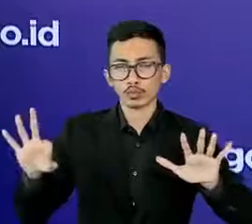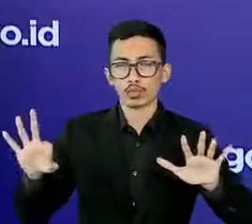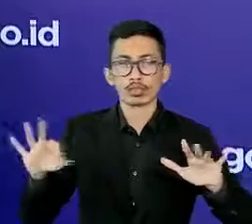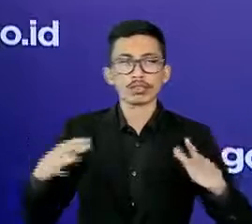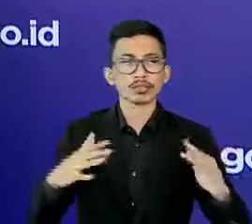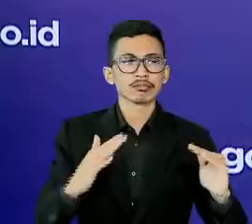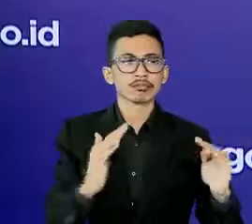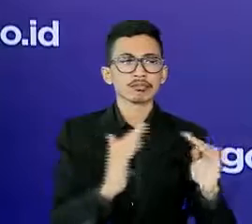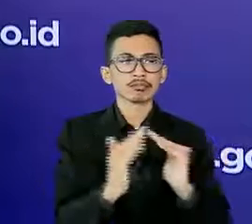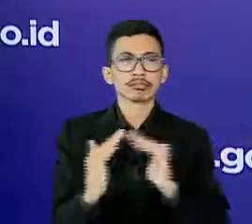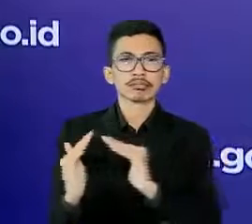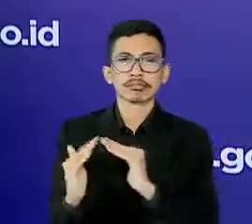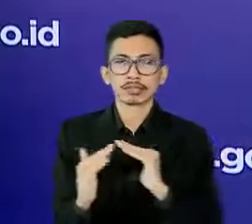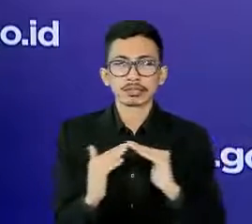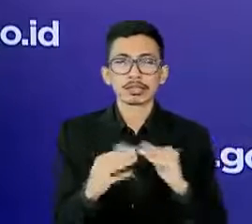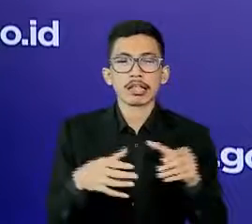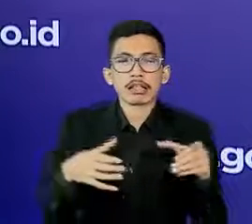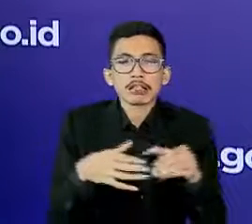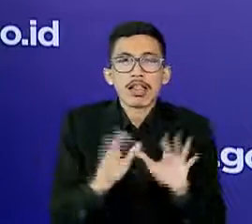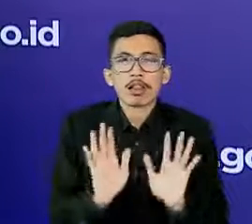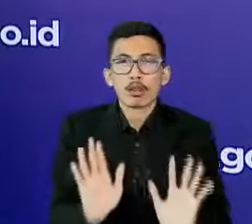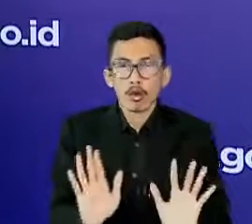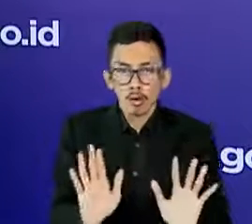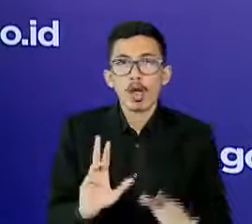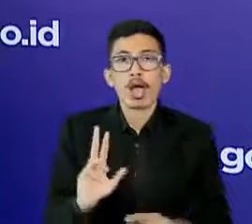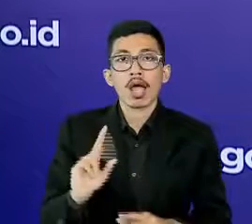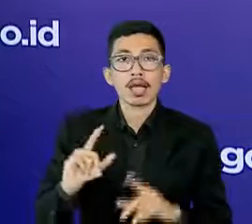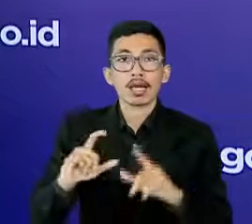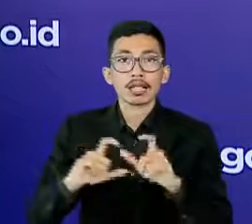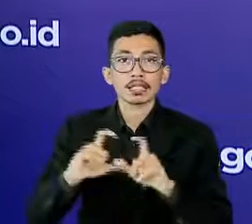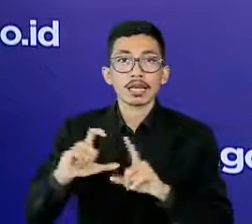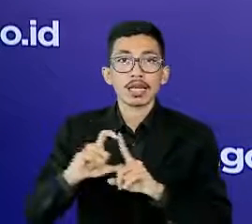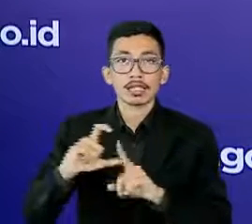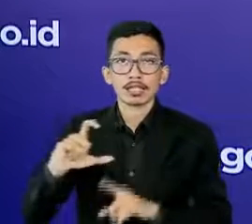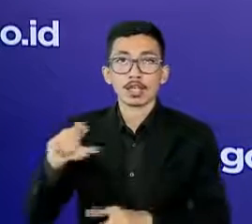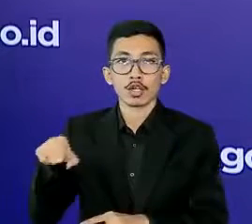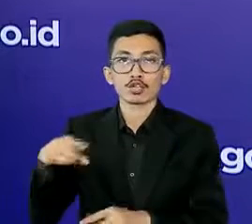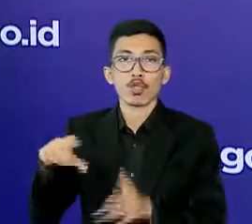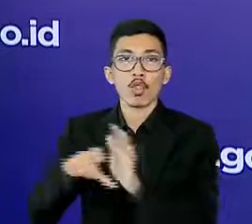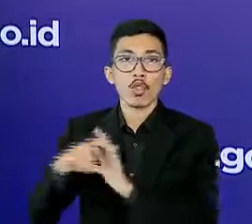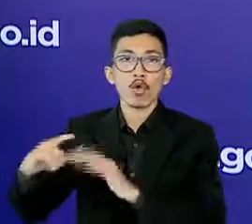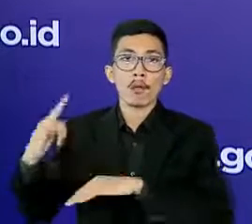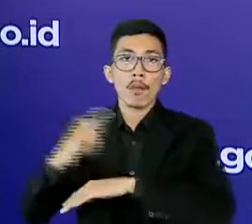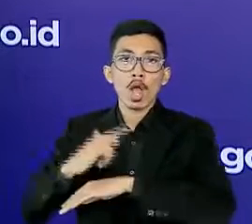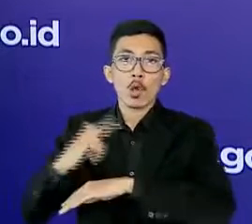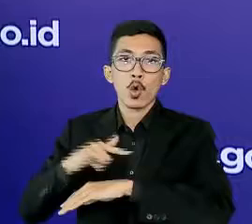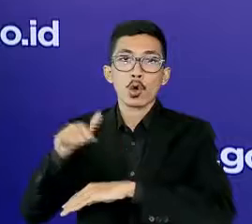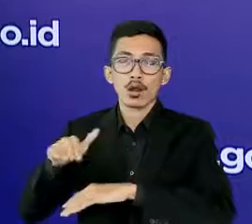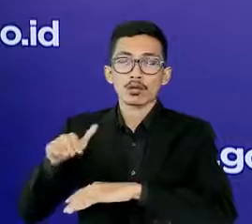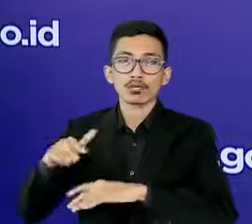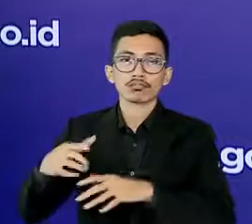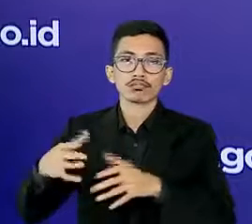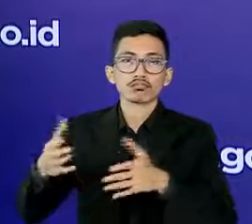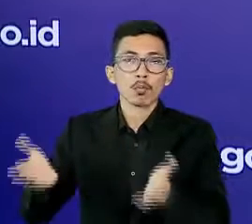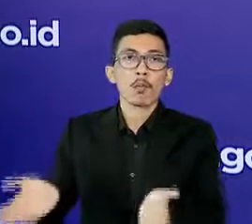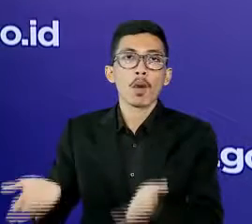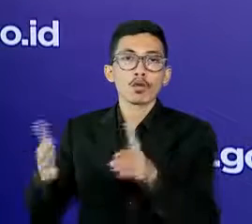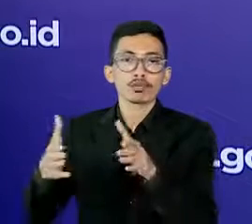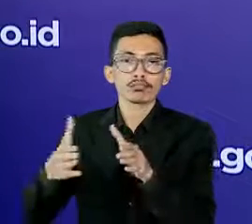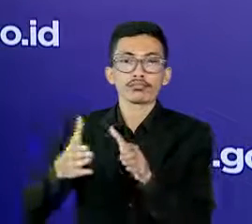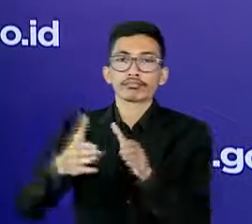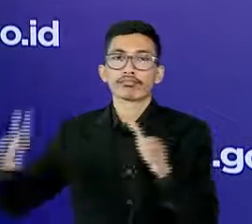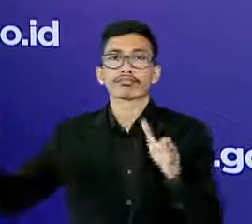untuk naik anak rsdc RDC Kemayoran ini sudah ditingkatkan gua tapi statusnya